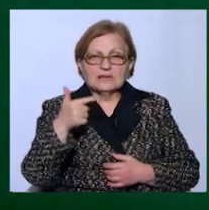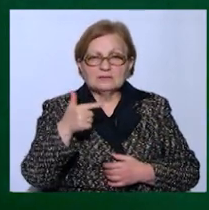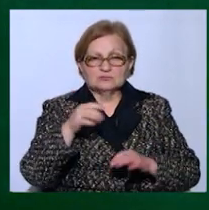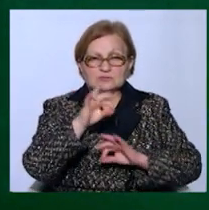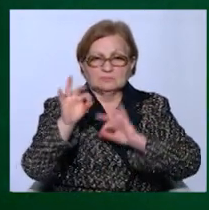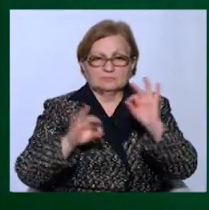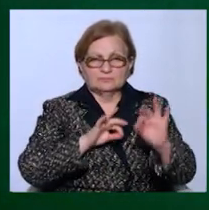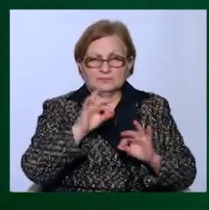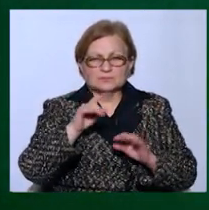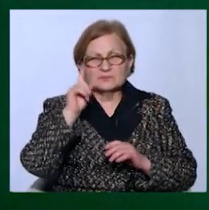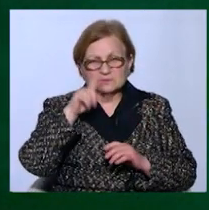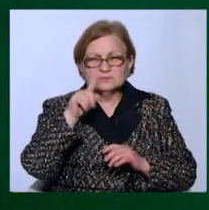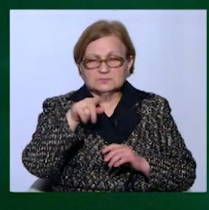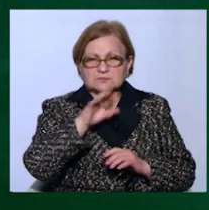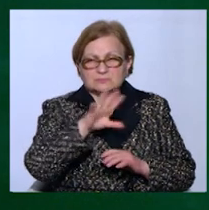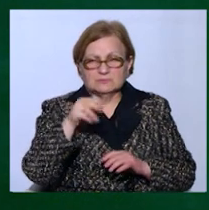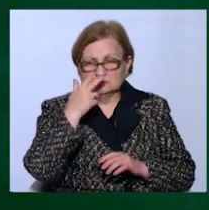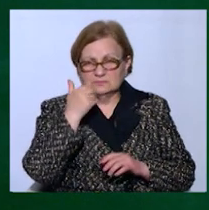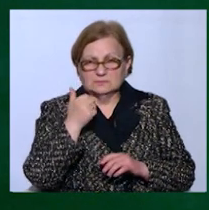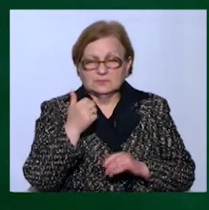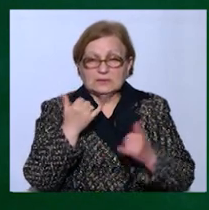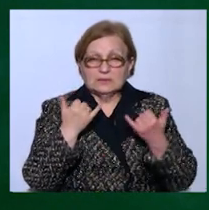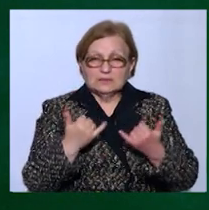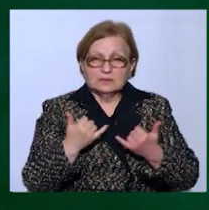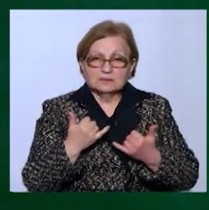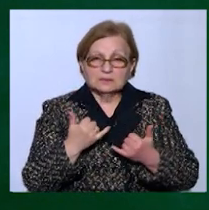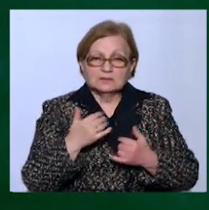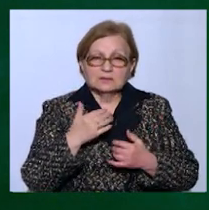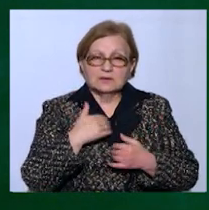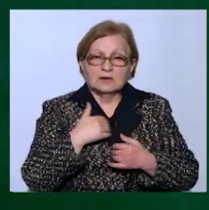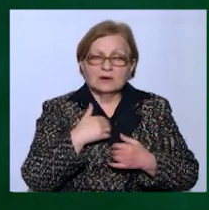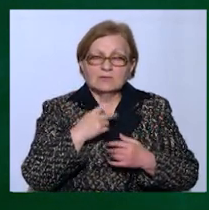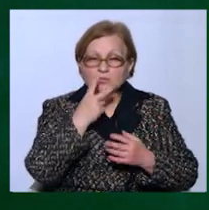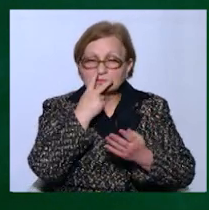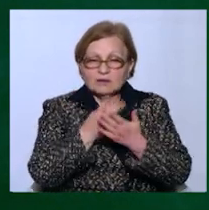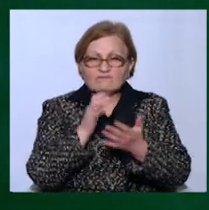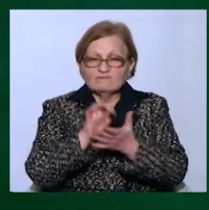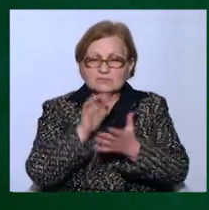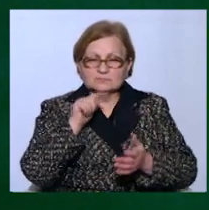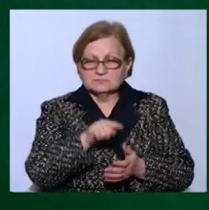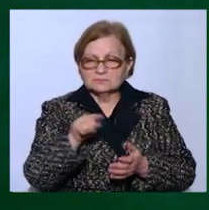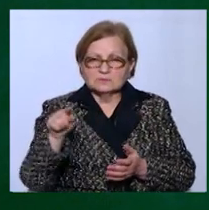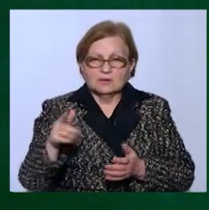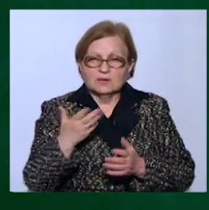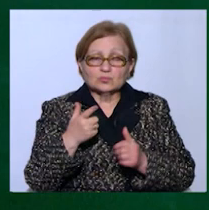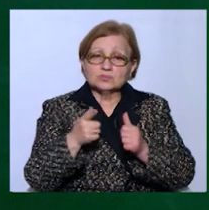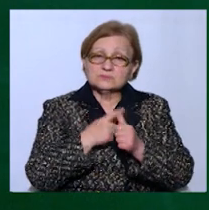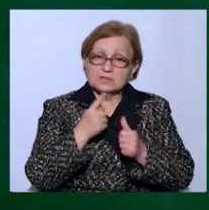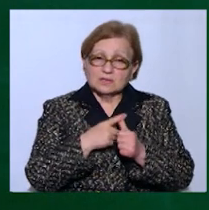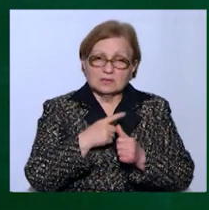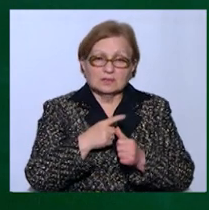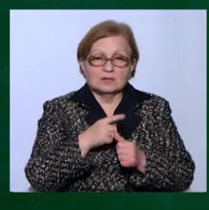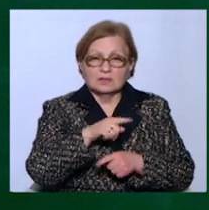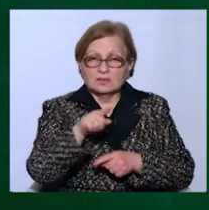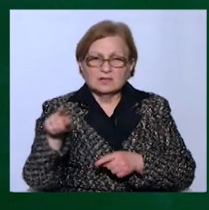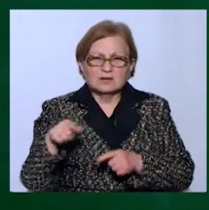რომელიც თქვენ ძალიან კარგად იცით. და ახლა შეგვეძლოს მათი ამოცნობა, რაც იგივე ამის სახელის დარქმევა. ეს ფიგურები